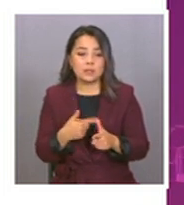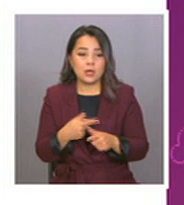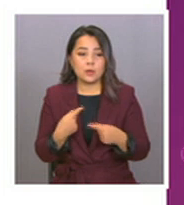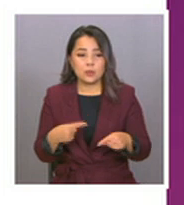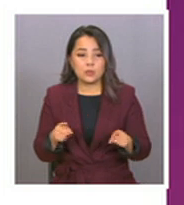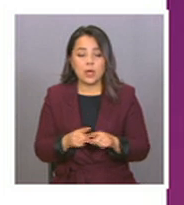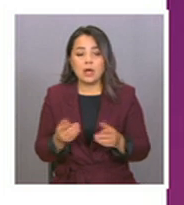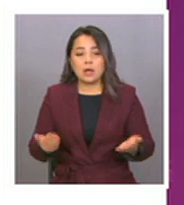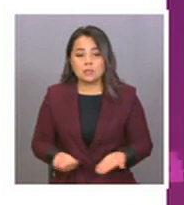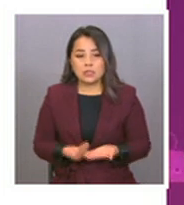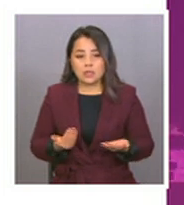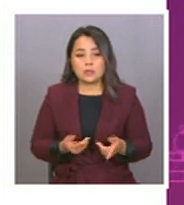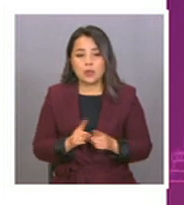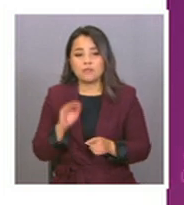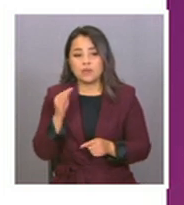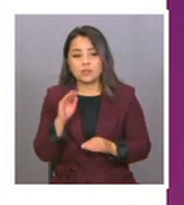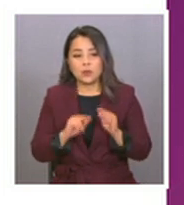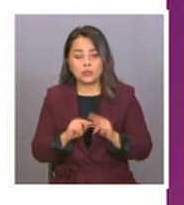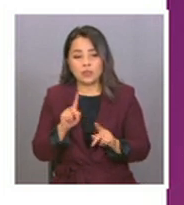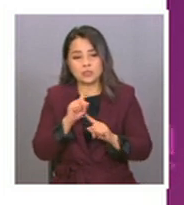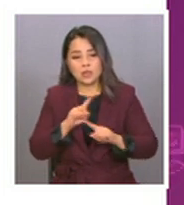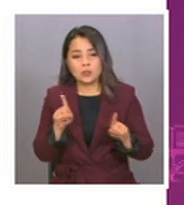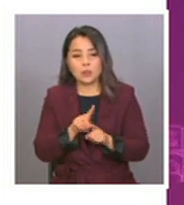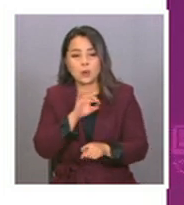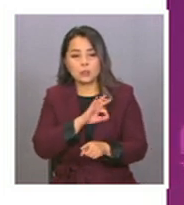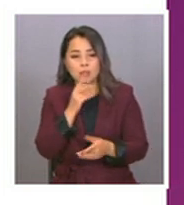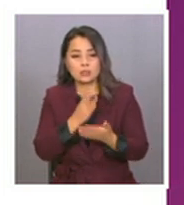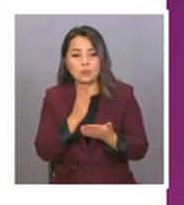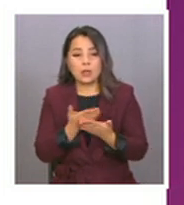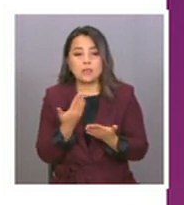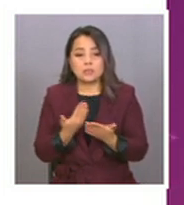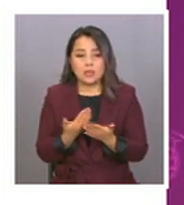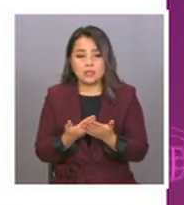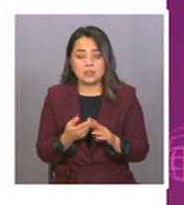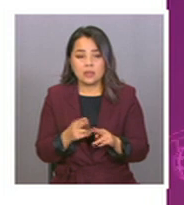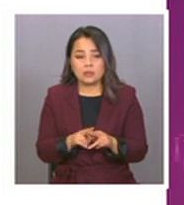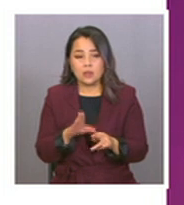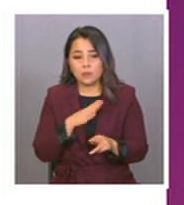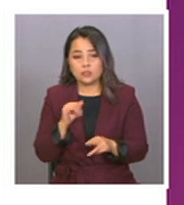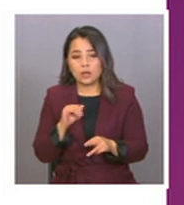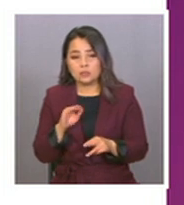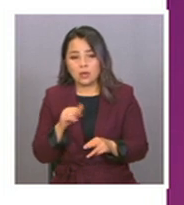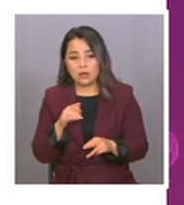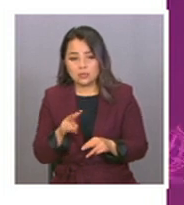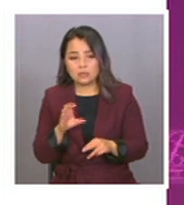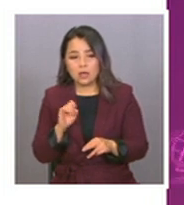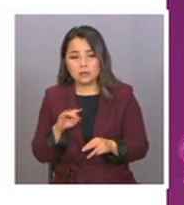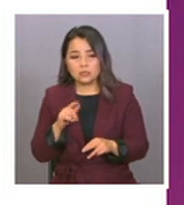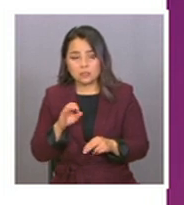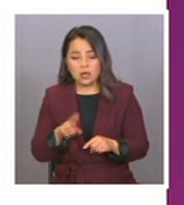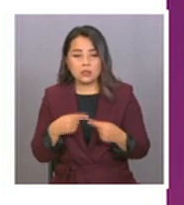тірі ағзалардың физиологиялық ерекшеліктері де қолданылады. Мысалы, жатаған сарғалдақ және тағы басқалары.